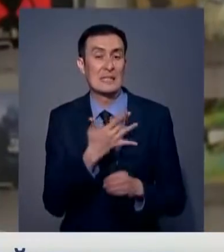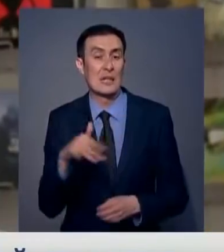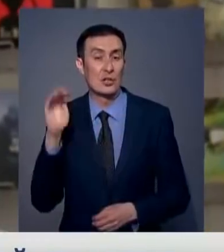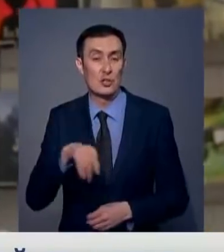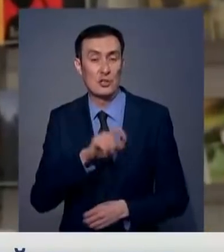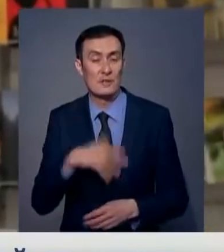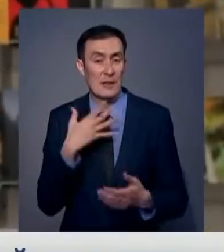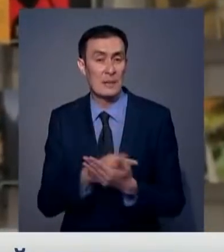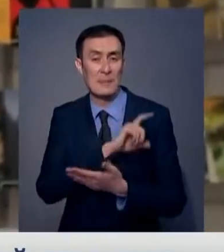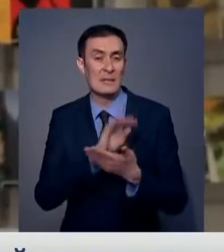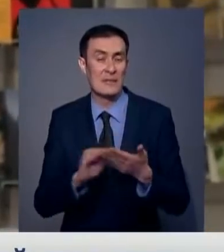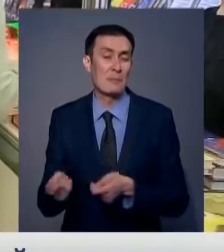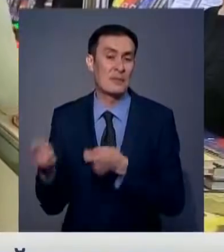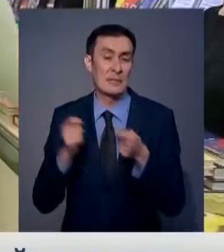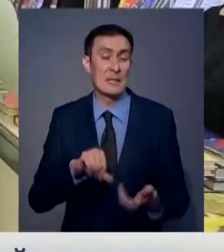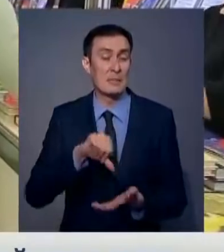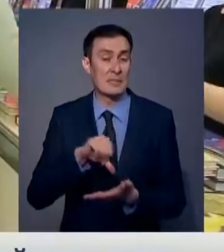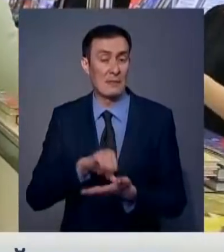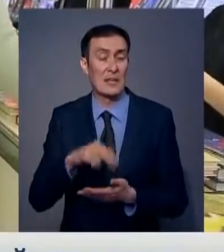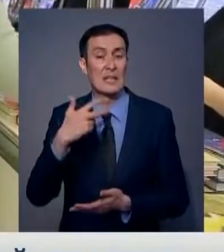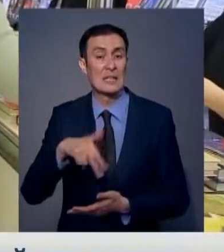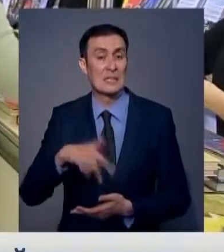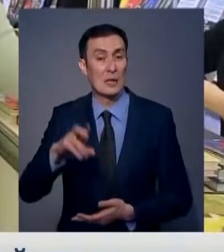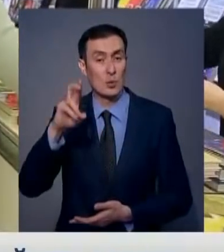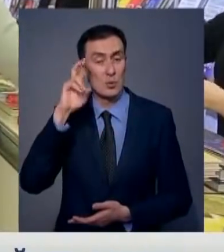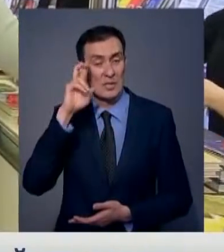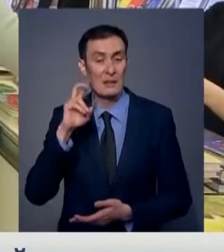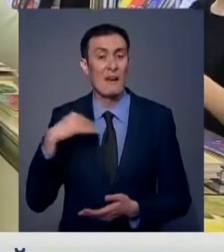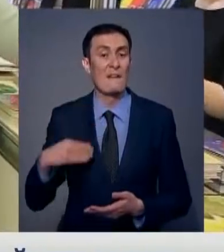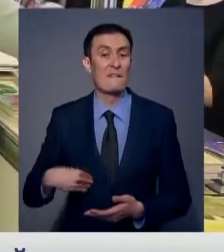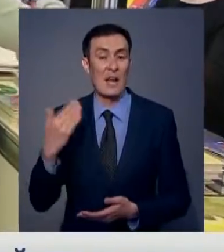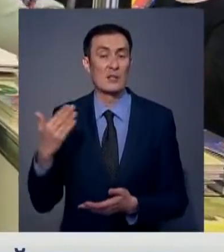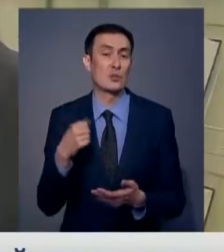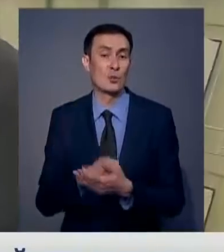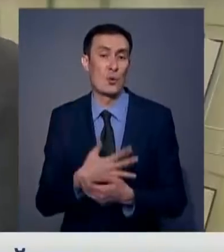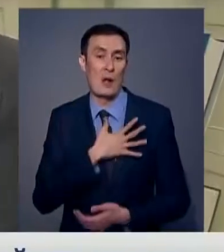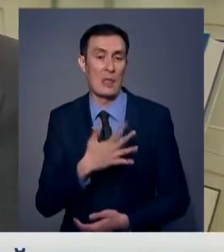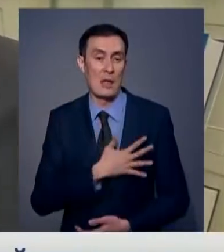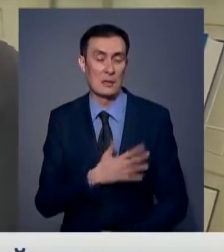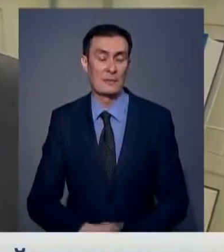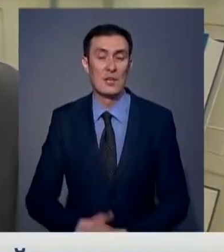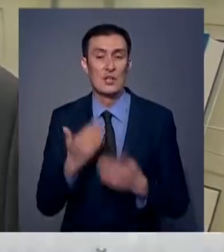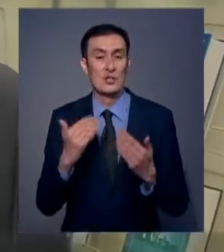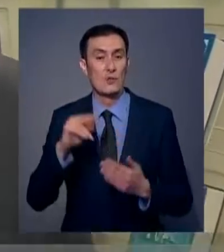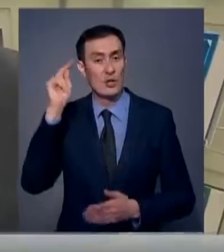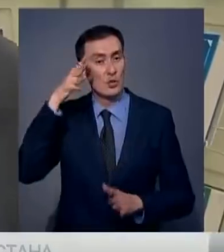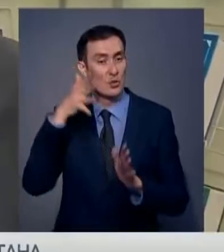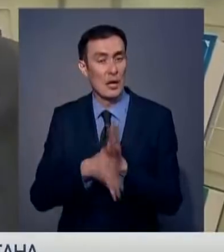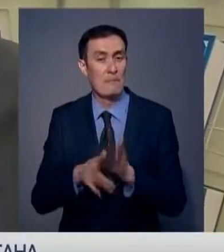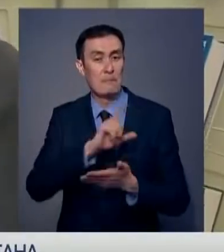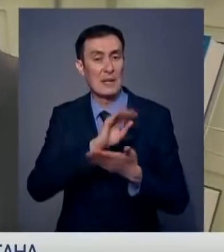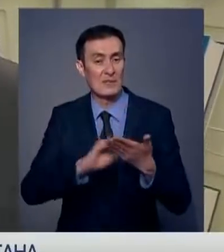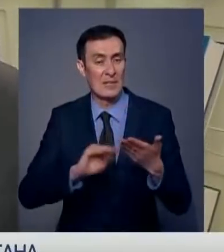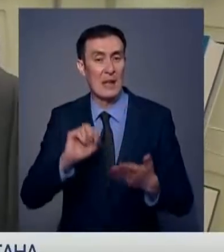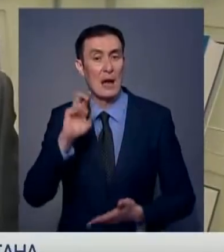году свои произведения привезли представители 30 государств от Франции до Канады. Сегодня, изучая произведения Абая,